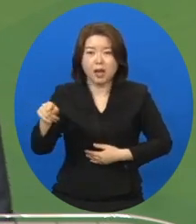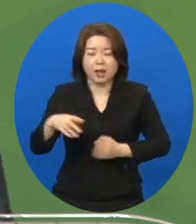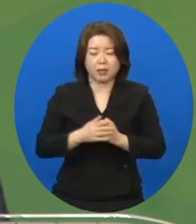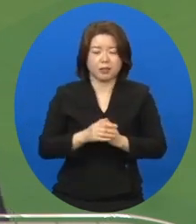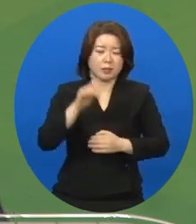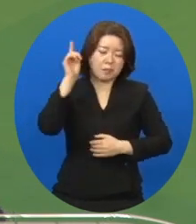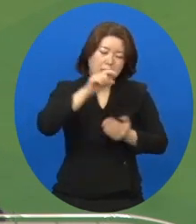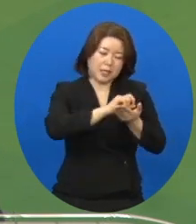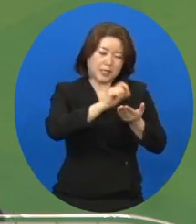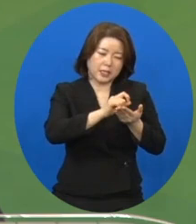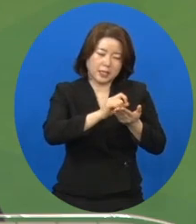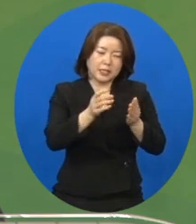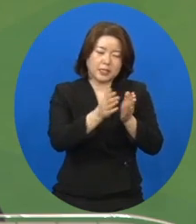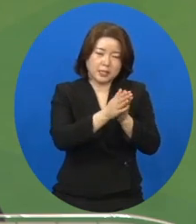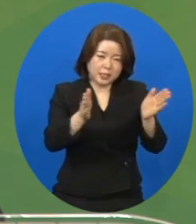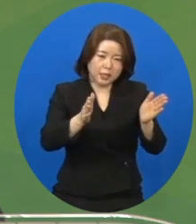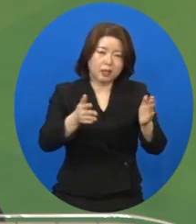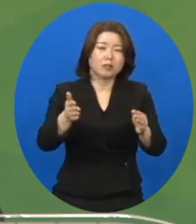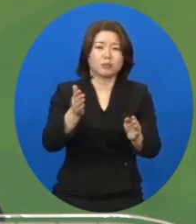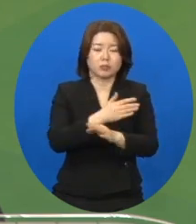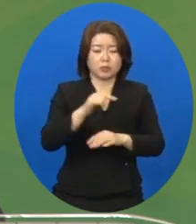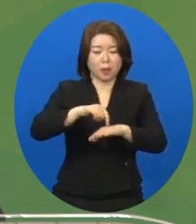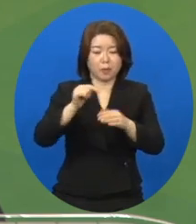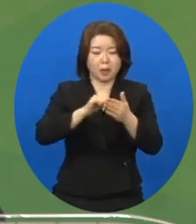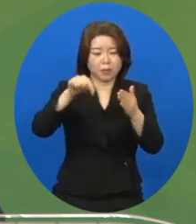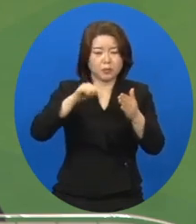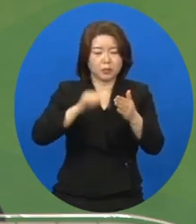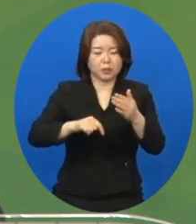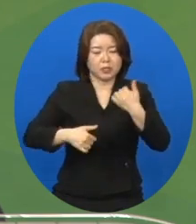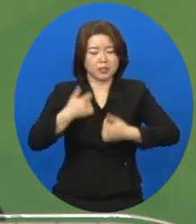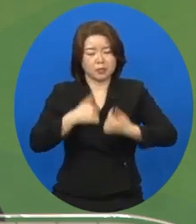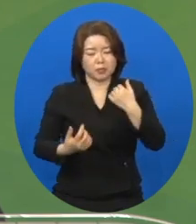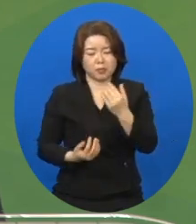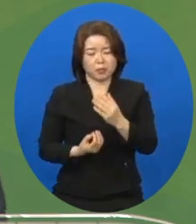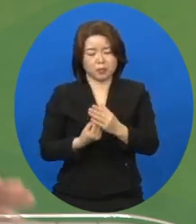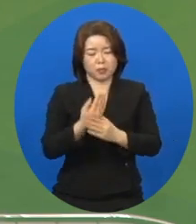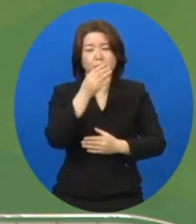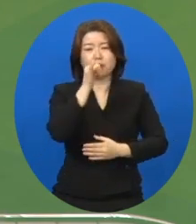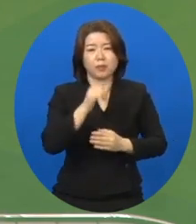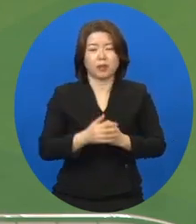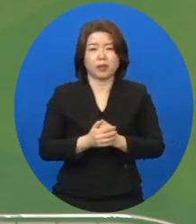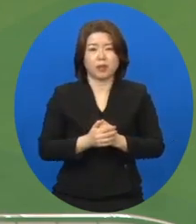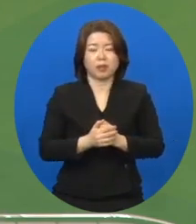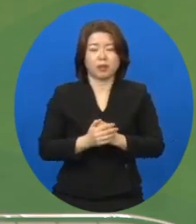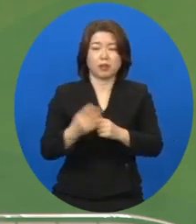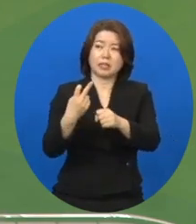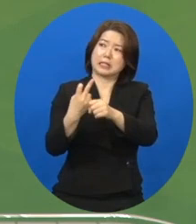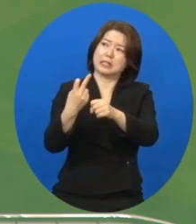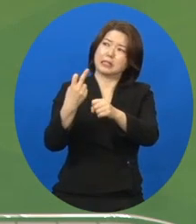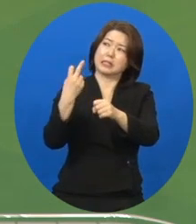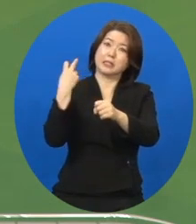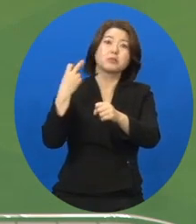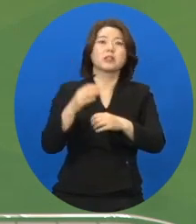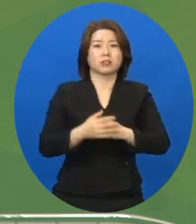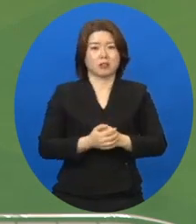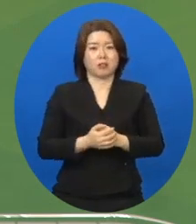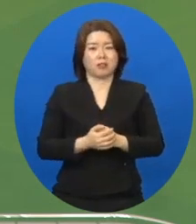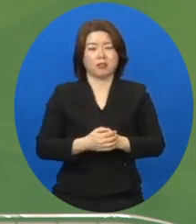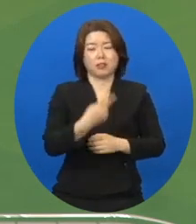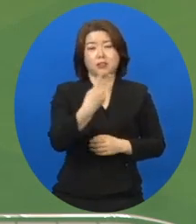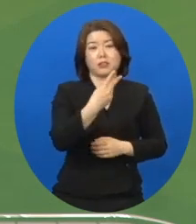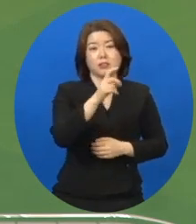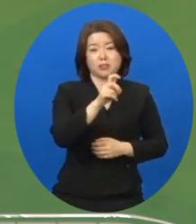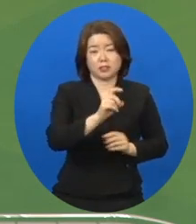가지고도 마음 안에서부터 기쁨이 있다. 12년 전이에요. 2010년